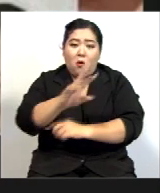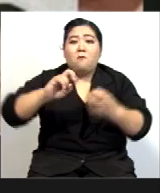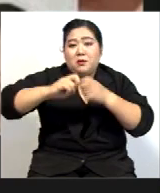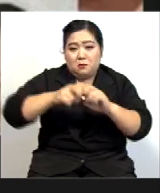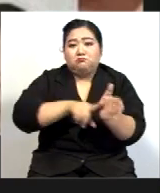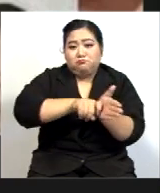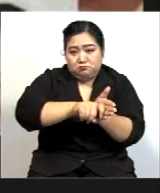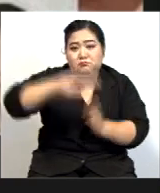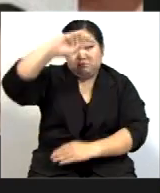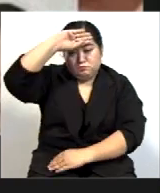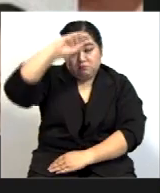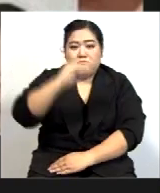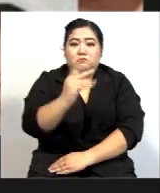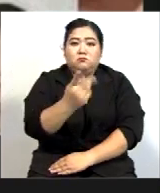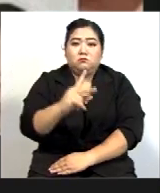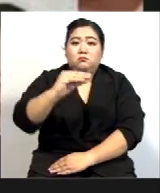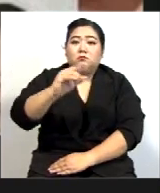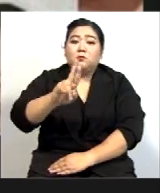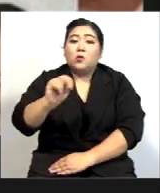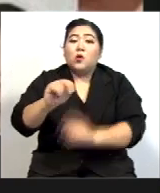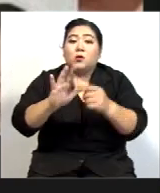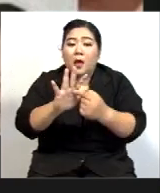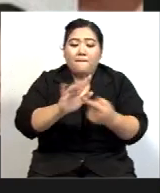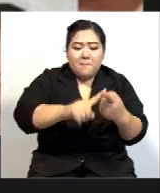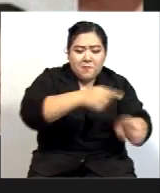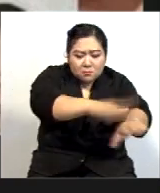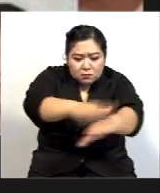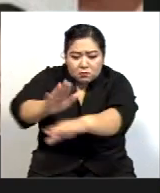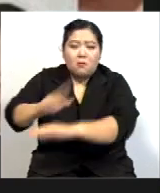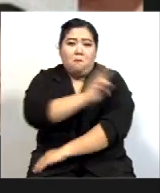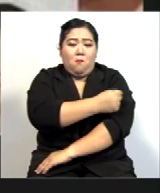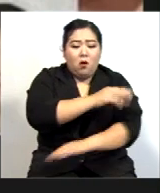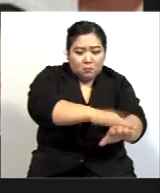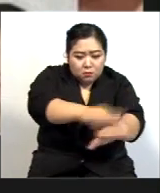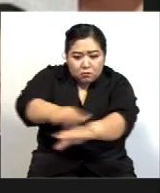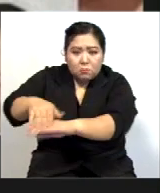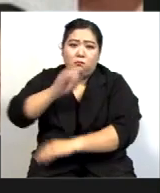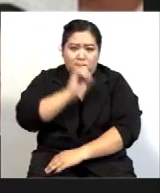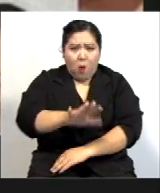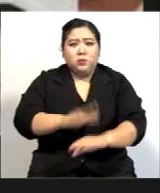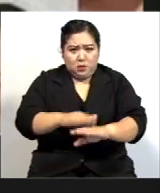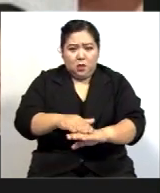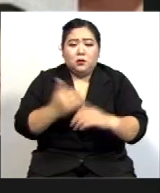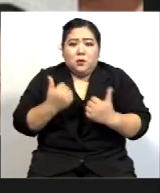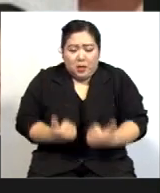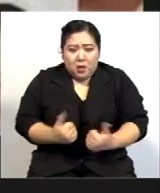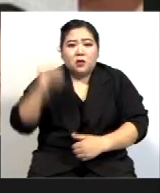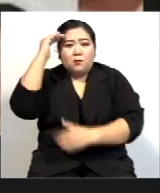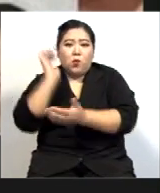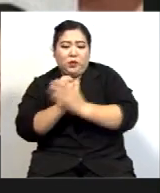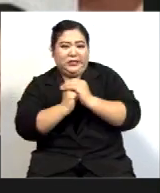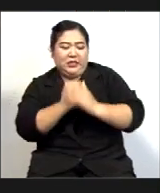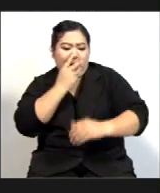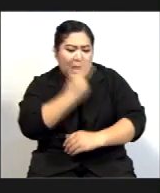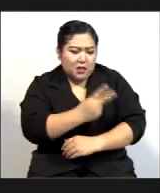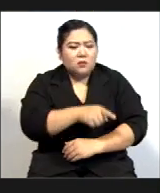าสายพันธุ์ใหม่ให้กับเพื่อนร่วมงานได้ทราบแต่ถูกตำรวจจีนกล่าวหาว่าเป็น1ใน8คนที่แพร่กระจายข่าวลือทำ